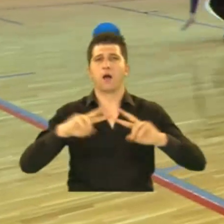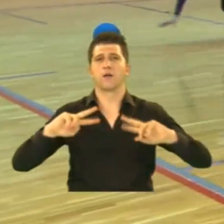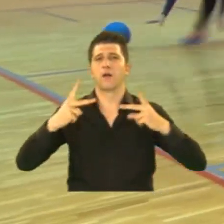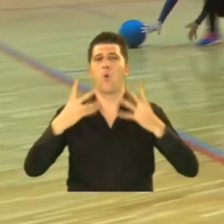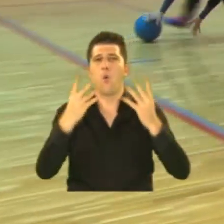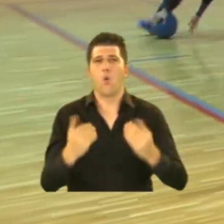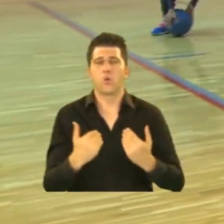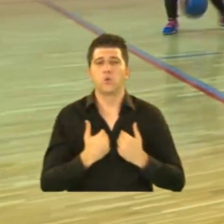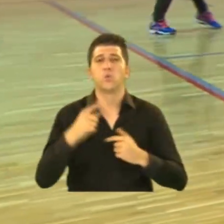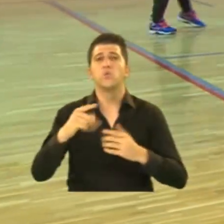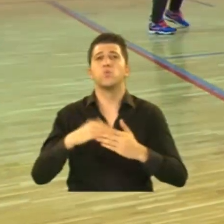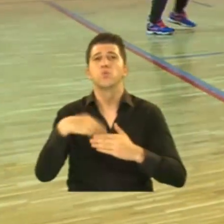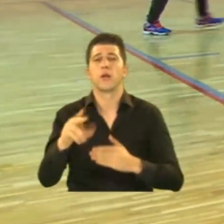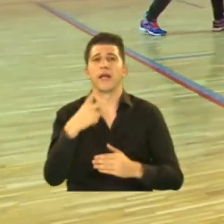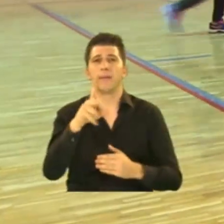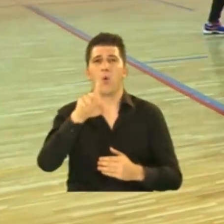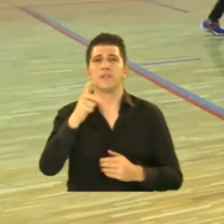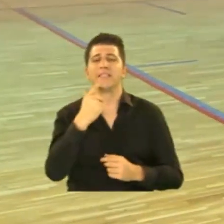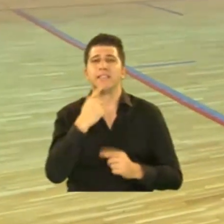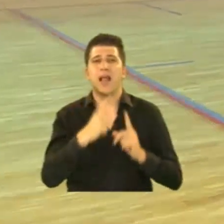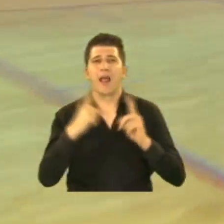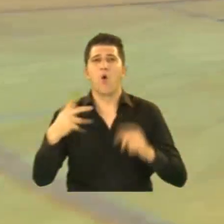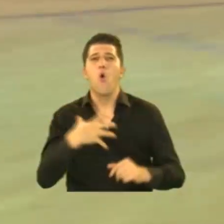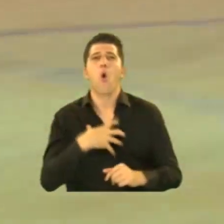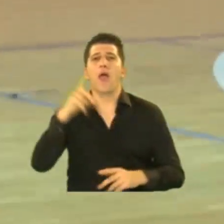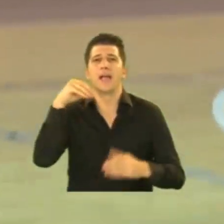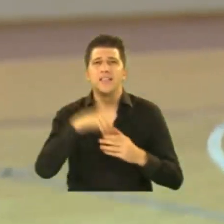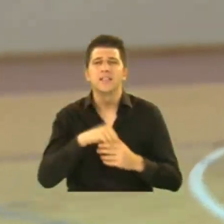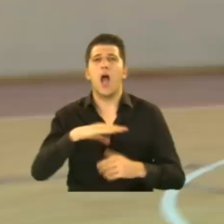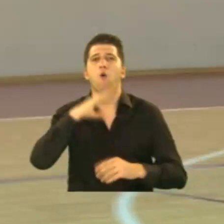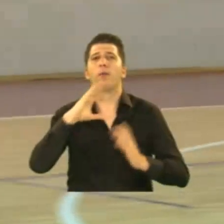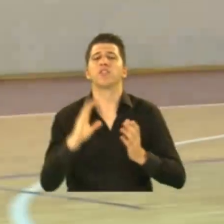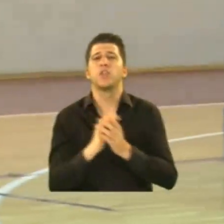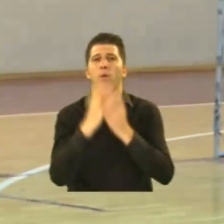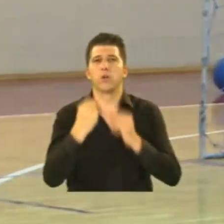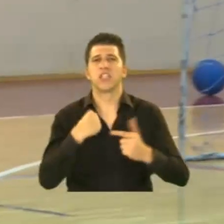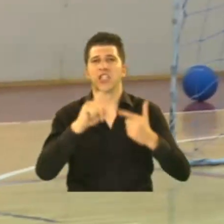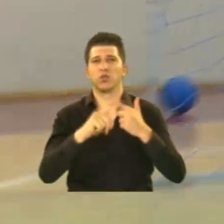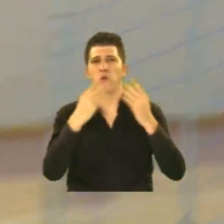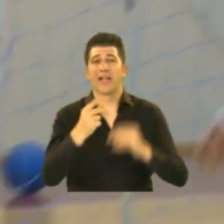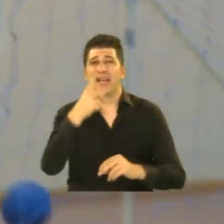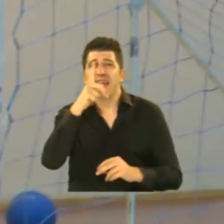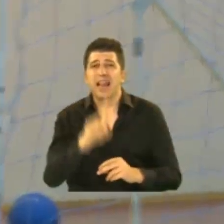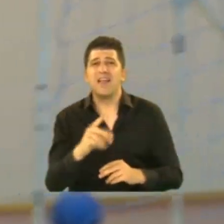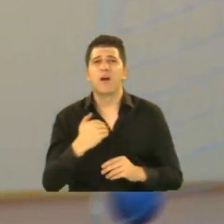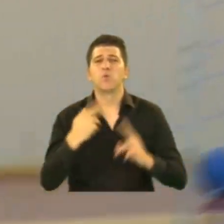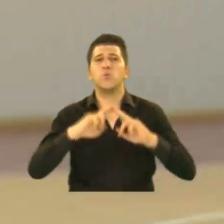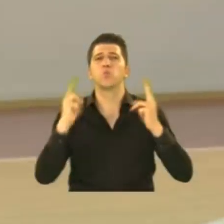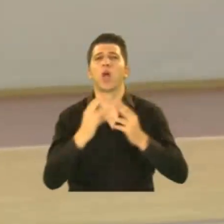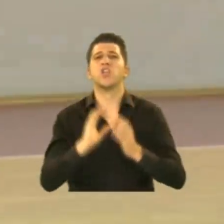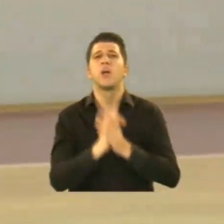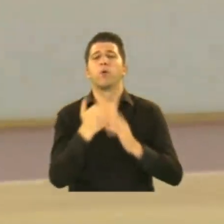A'ya yükseldik. Daha sonra 2013 yılında Konya'da düzenlenen Avrupa Şampiyonası'nda ikinci olarak ilk